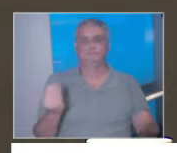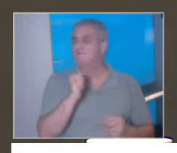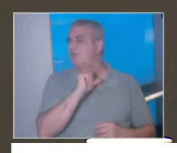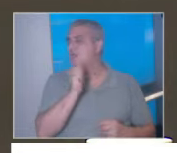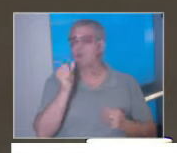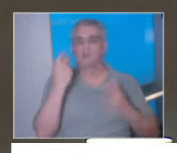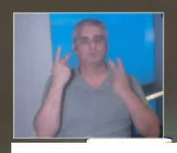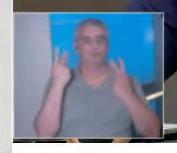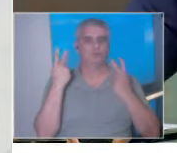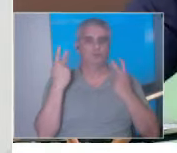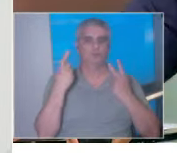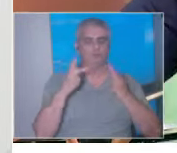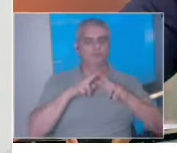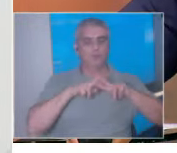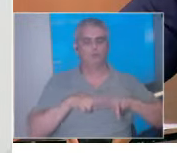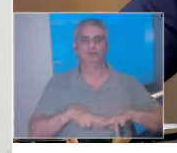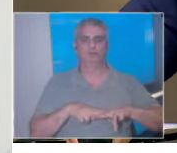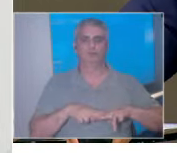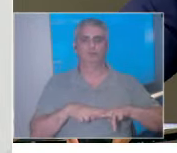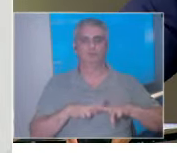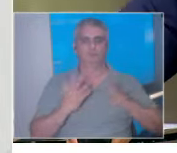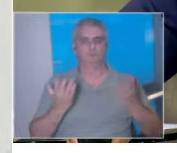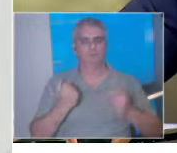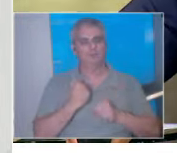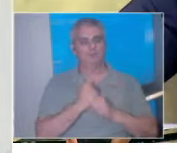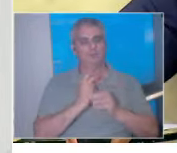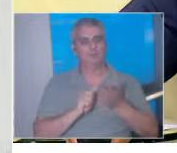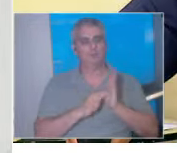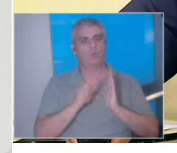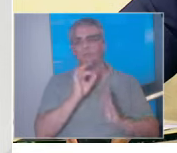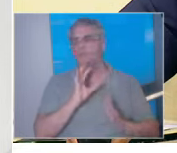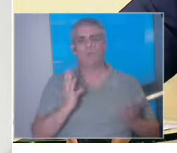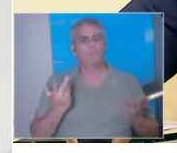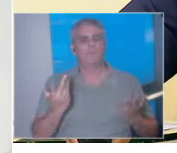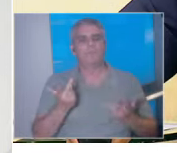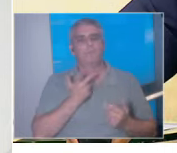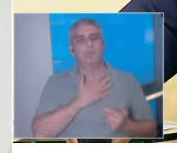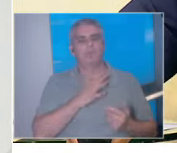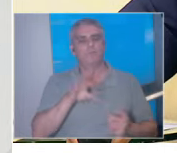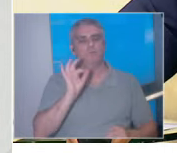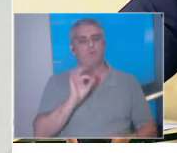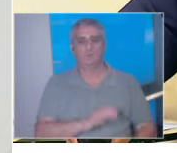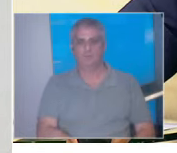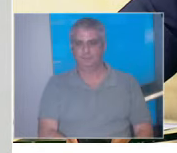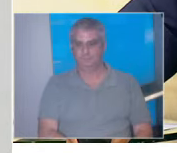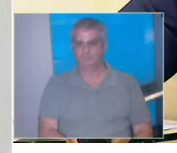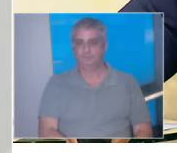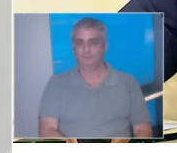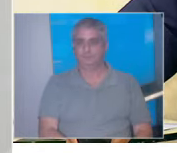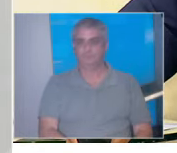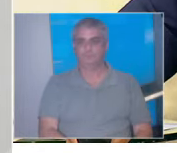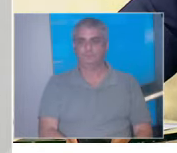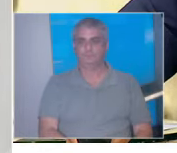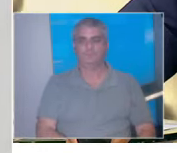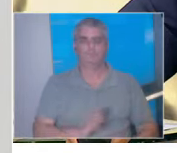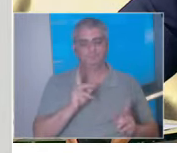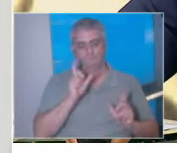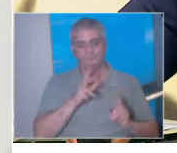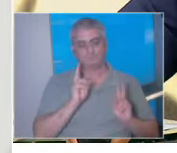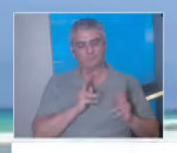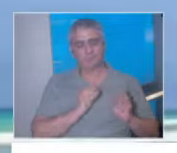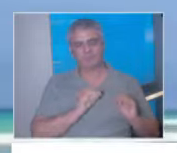הכי משמעותי שהוא הותיר אחריו בעשייה הפוליטית שלו, מה היית בוחר? היכולת של אדם